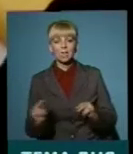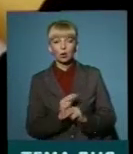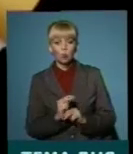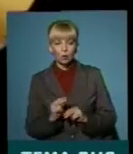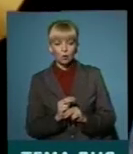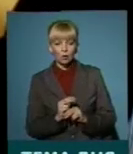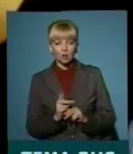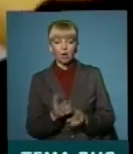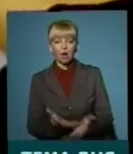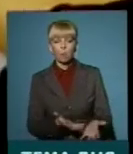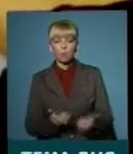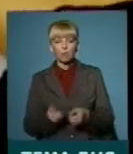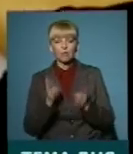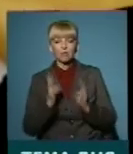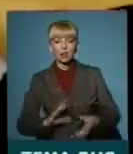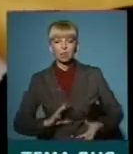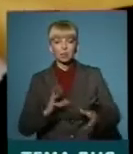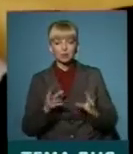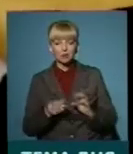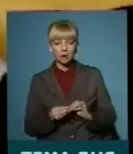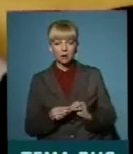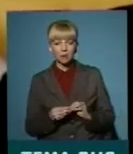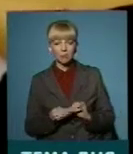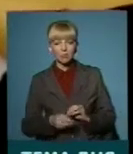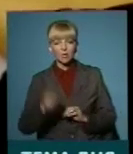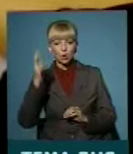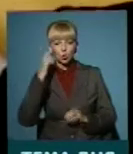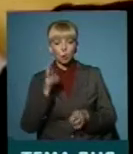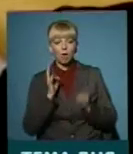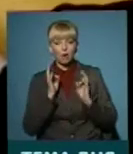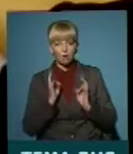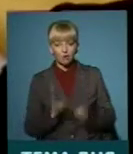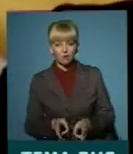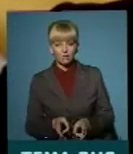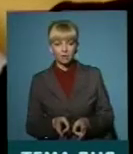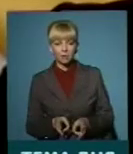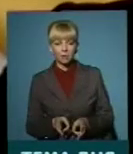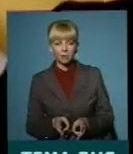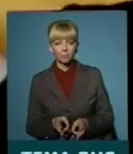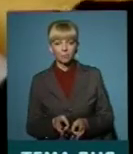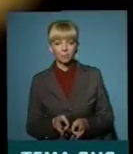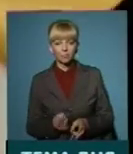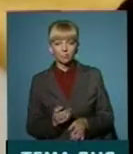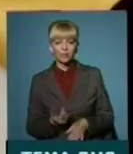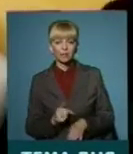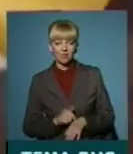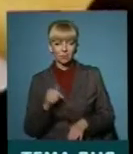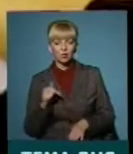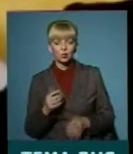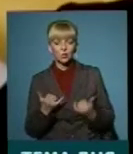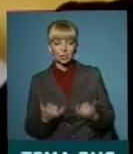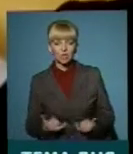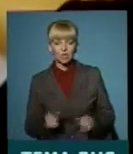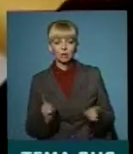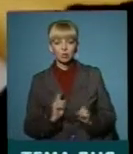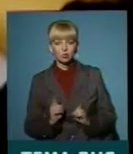яка отримала травму внаслідок Чорнобильської аварії. І відчувається, відчутно зараз,